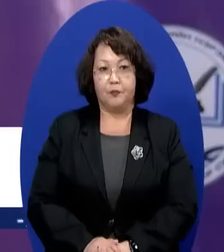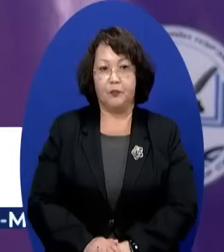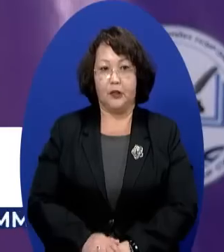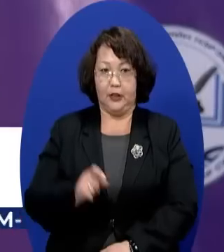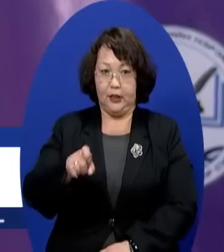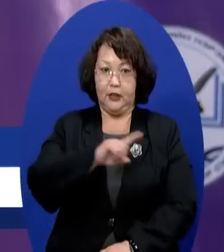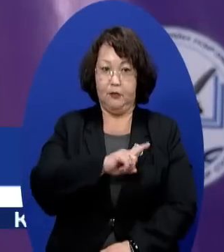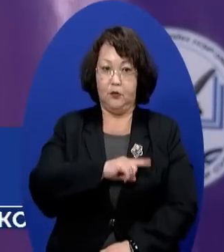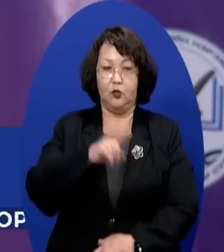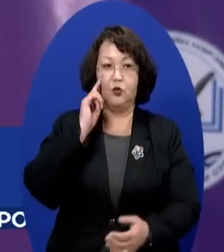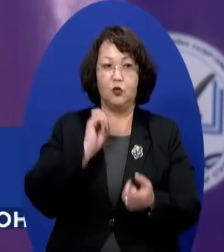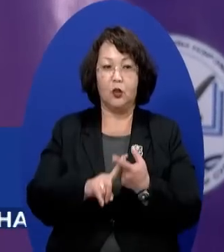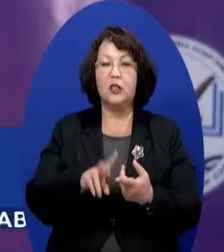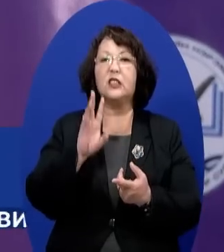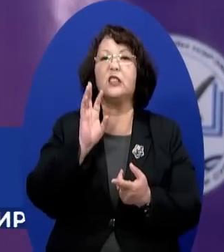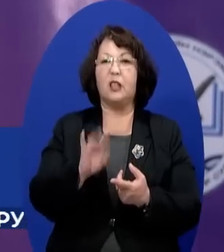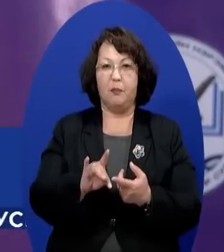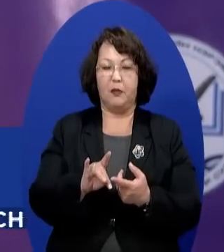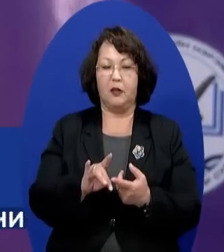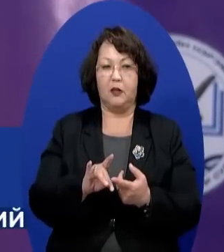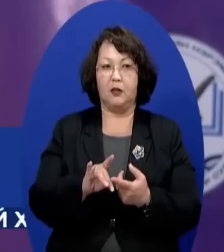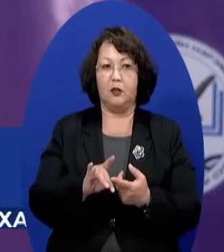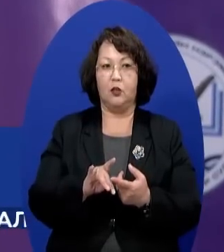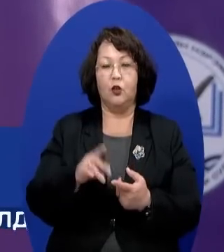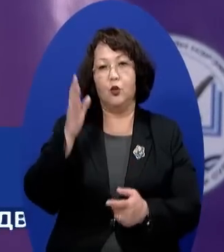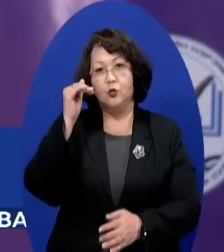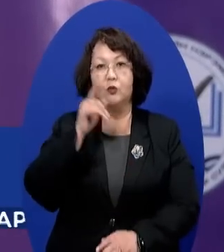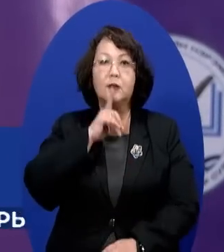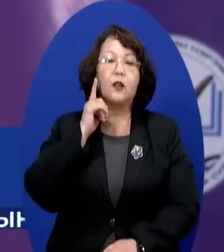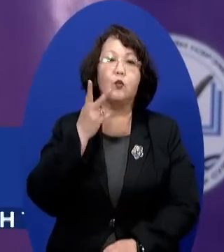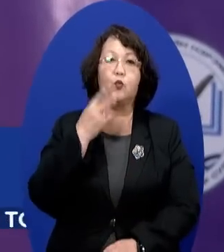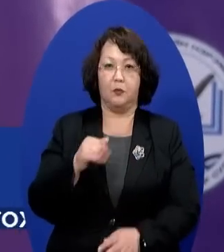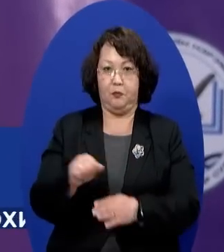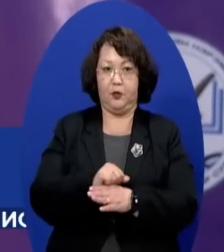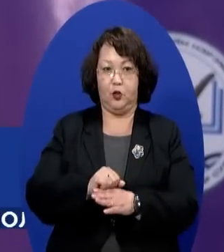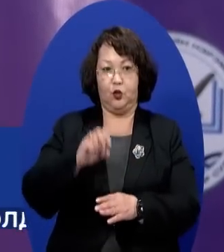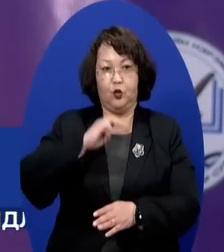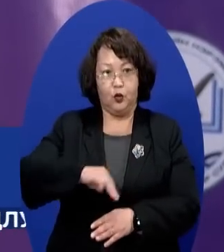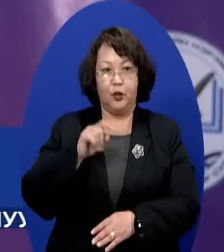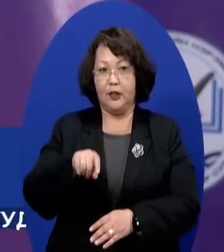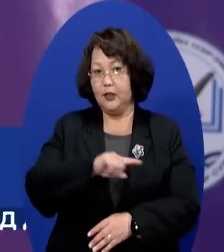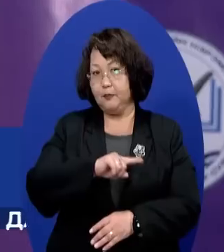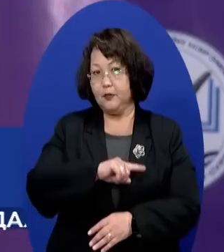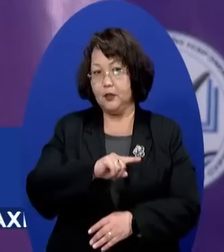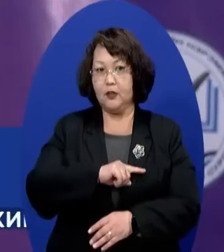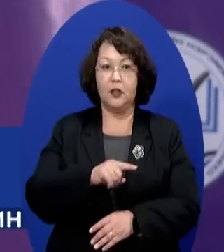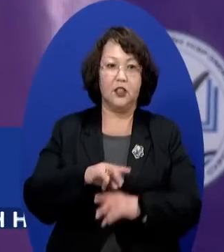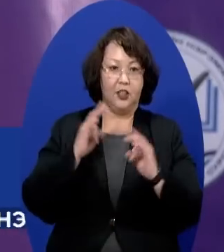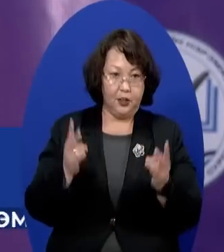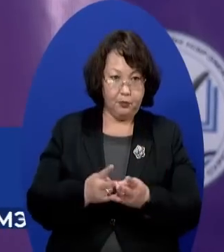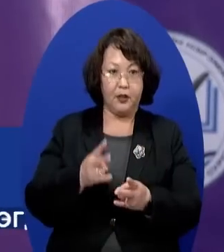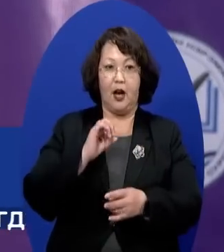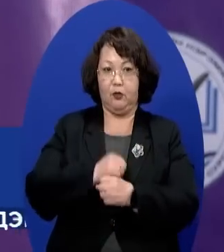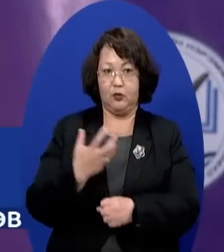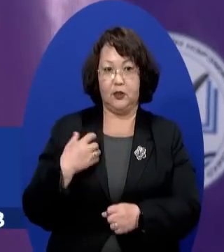Энэ тэмцээн ямар зорилготой зохион байгуулж байгаа юм гэхээр бидс ерөнхийдөө өсвөр залуу үеийг бэлтгэхийн тулд энэ тэмцээнийг одоо нийгмийн хариуцлагын